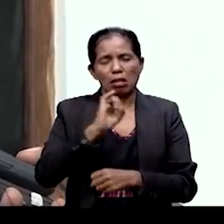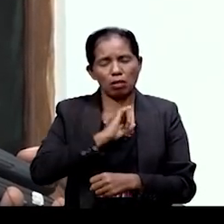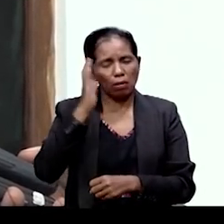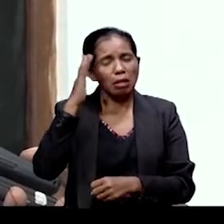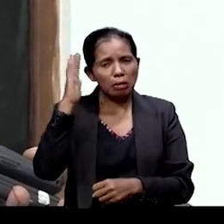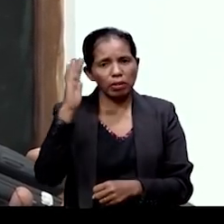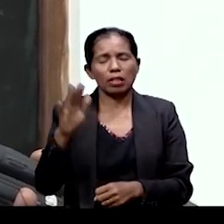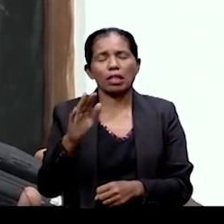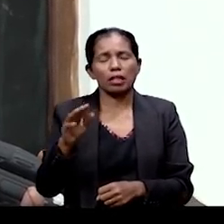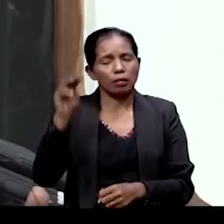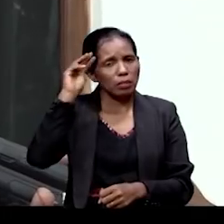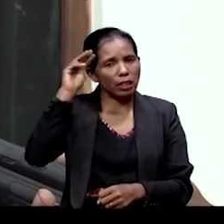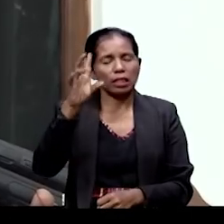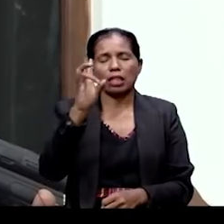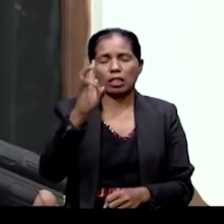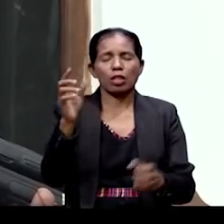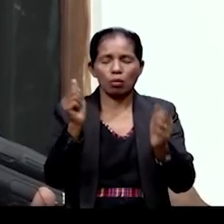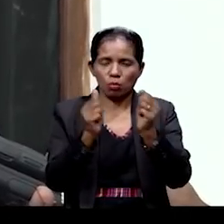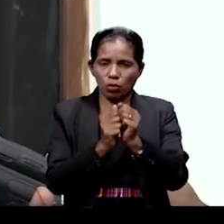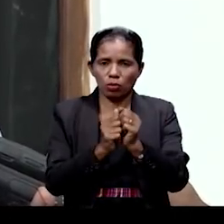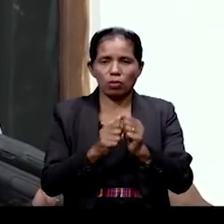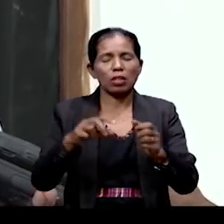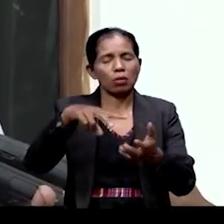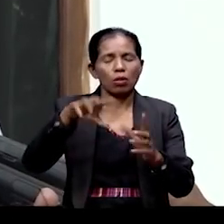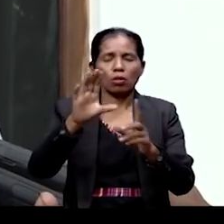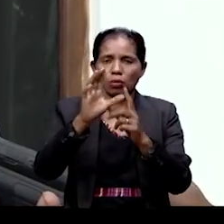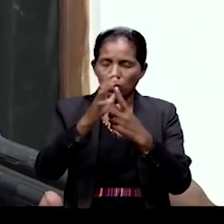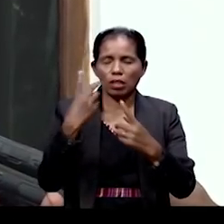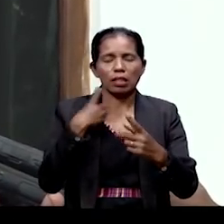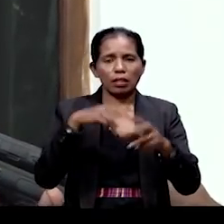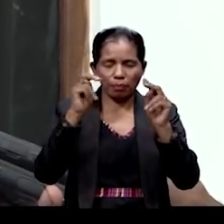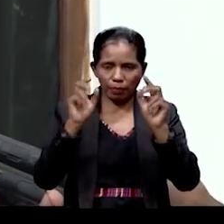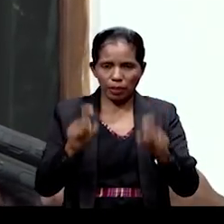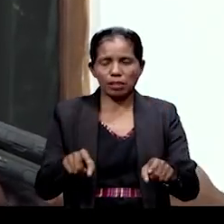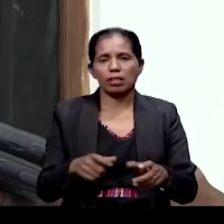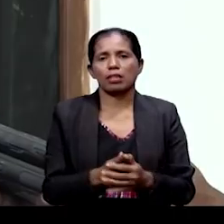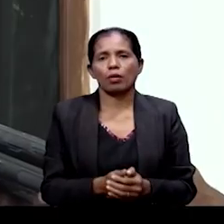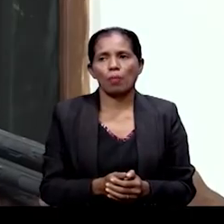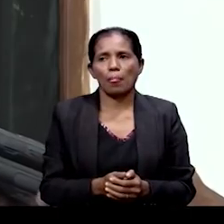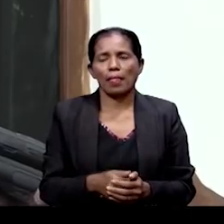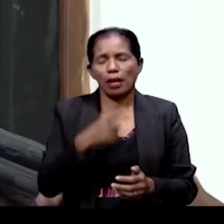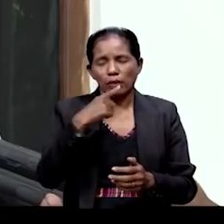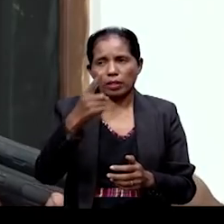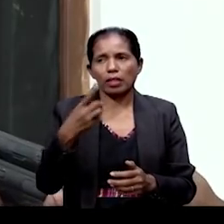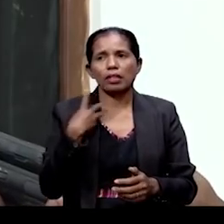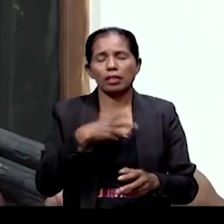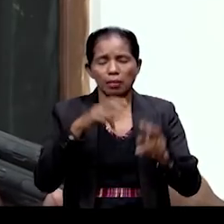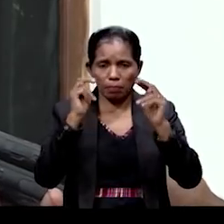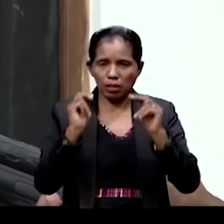equipa 120 ne ninia cultura karik mas ita precisa mais hawa tete hene te gaskan kata kita precisa